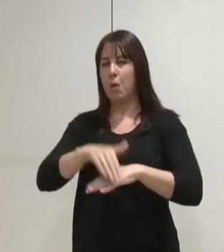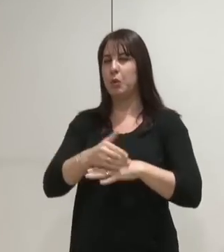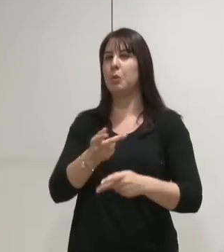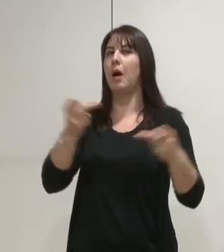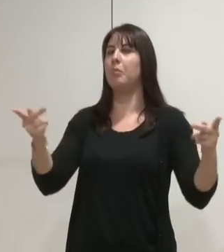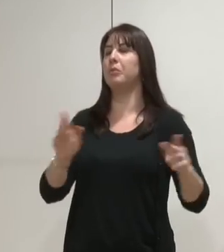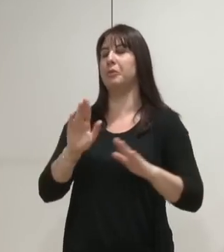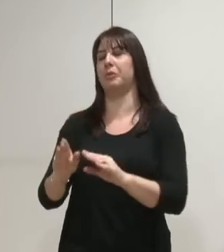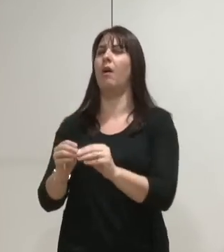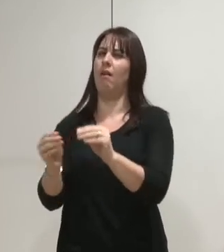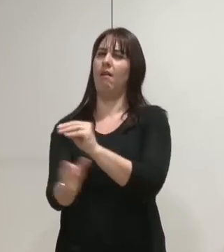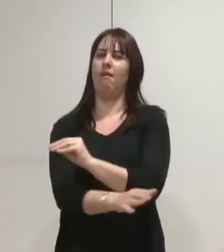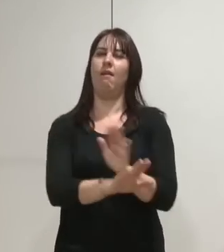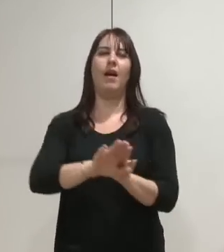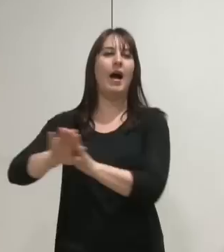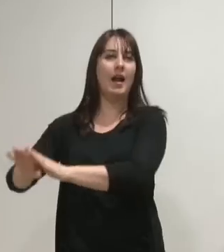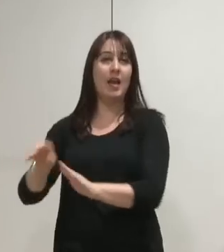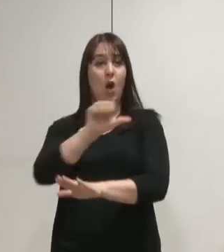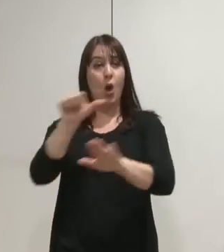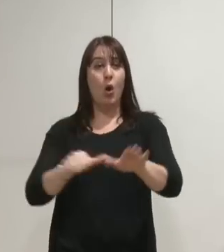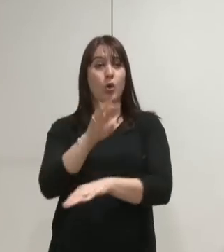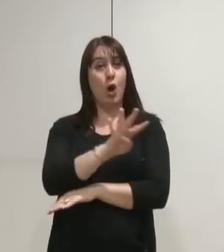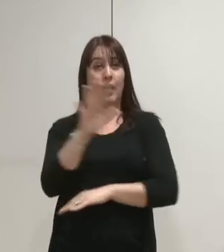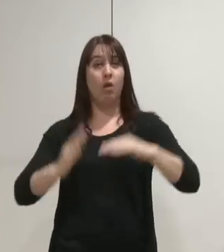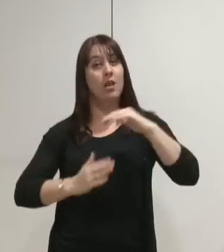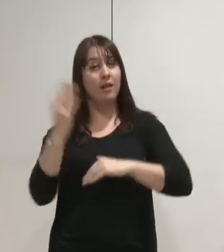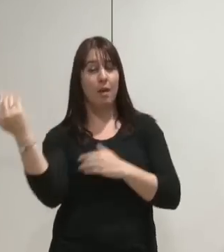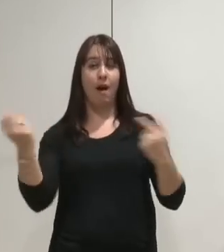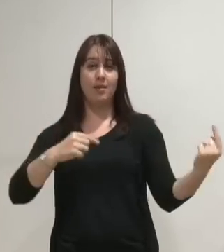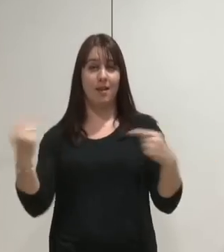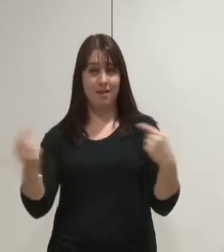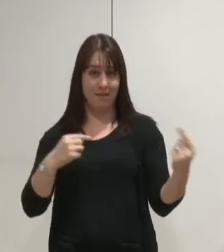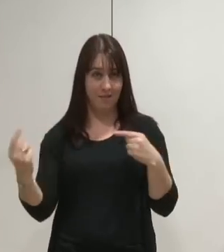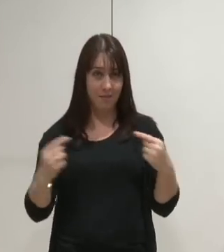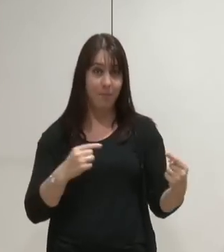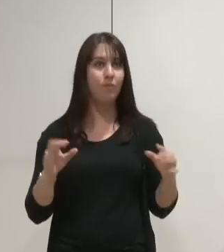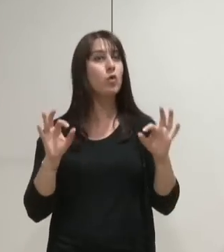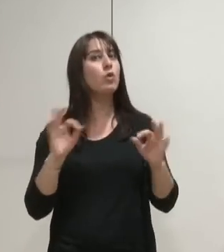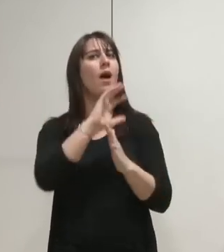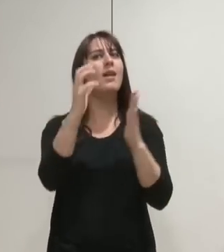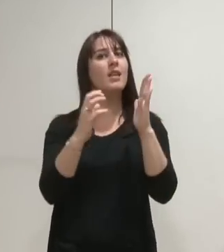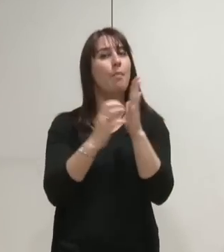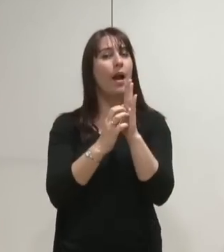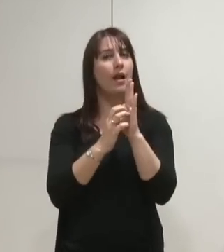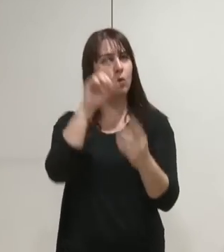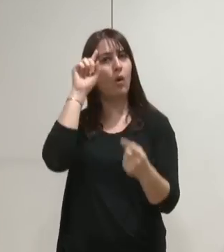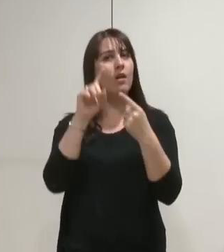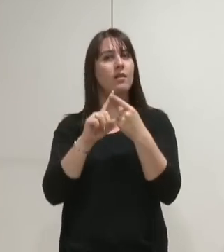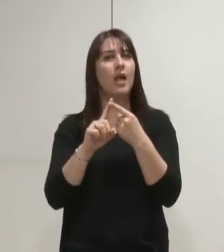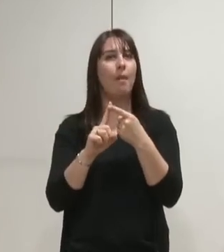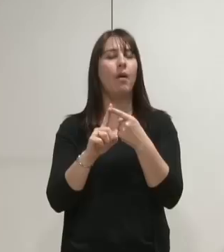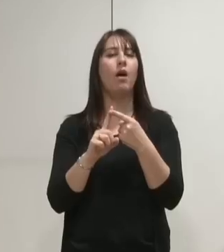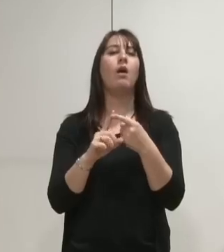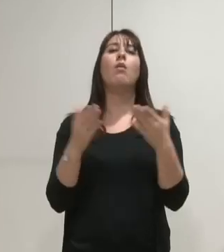avons eu maintenant un peu plus de 1 heure 3/4 de débat je rappelle que la délibération porte non pas sur la